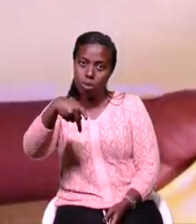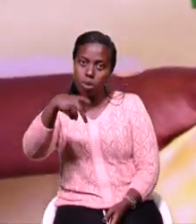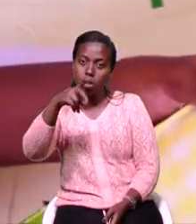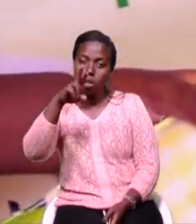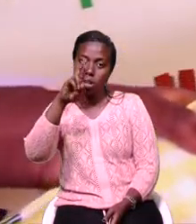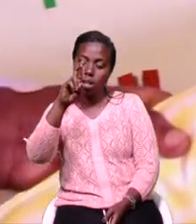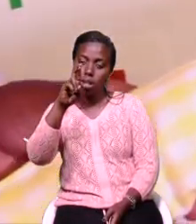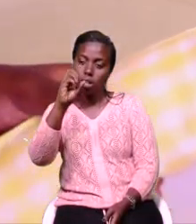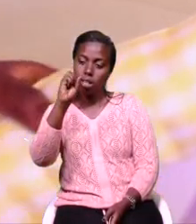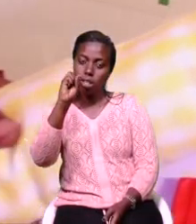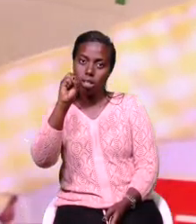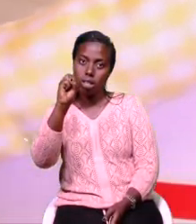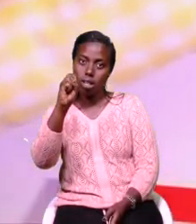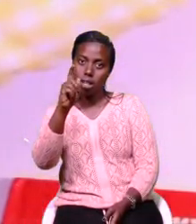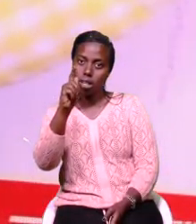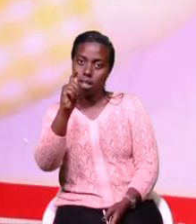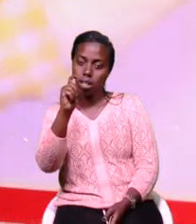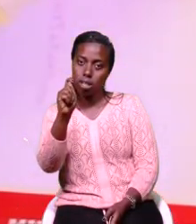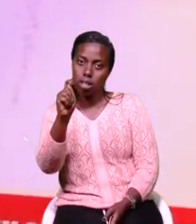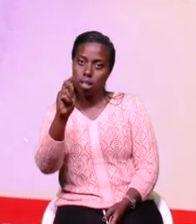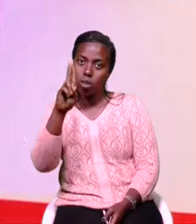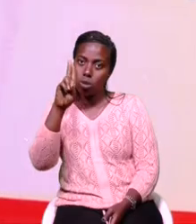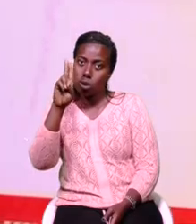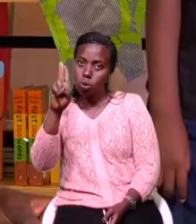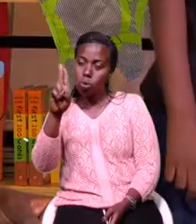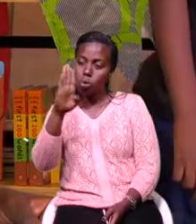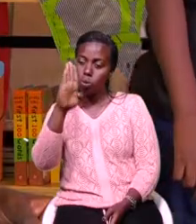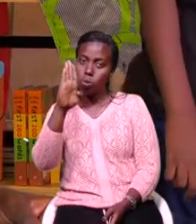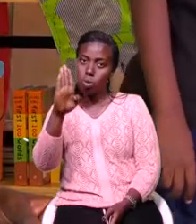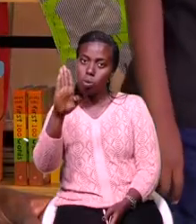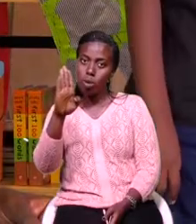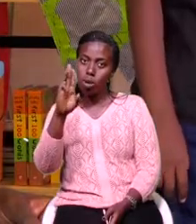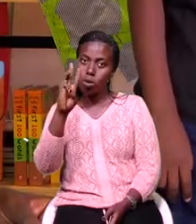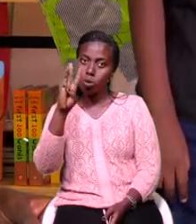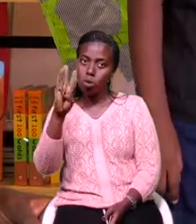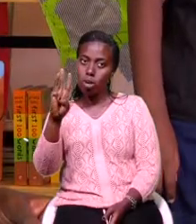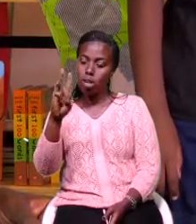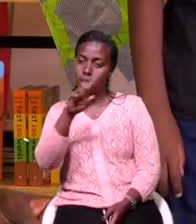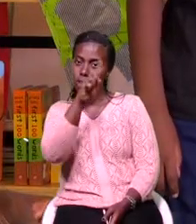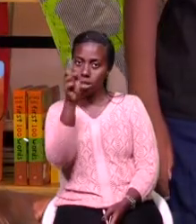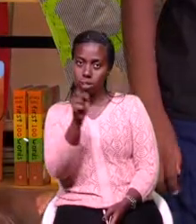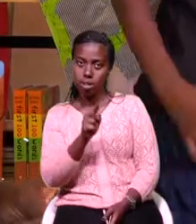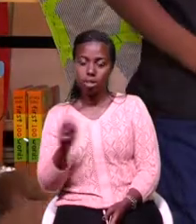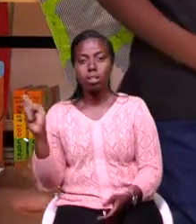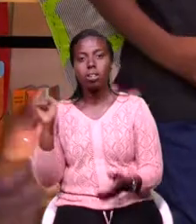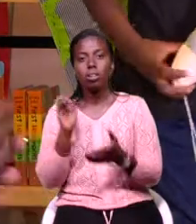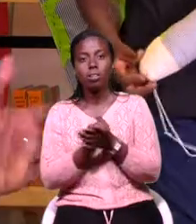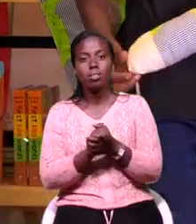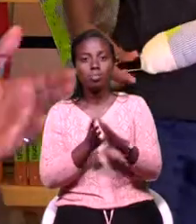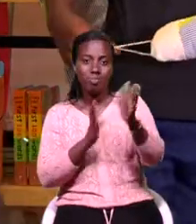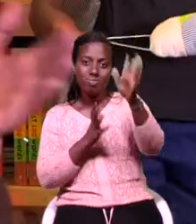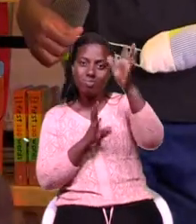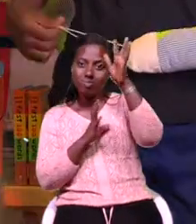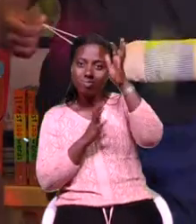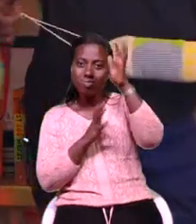ra sa ta u va wa ya za